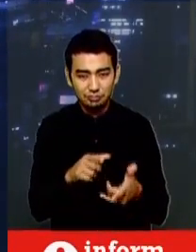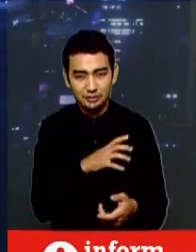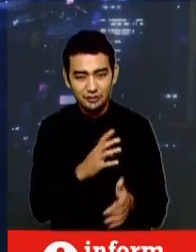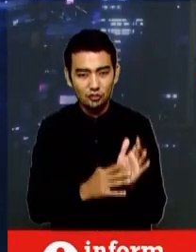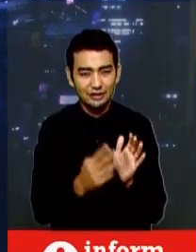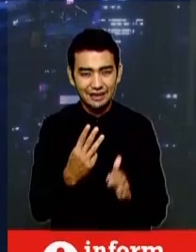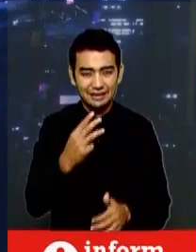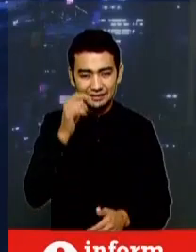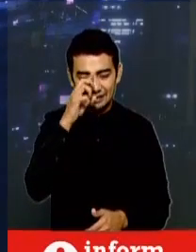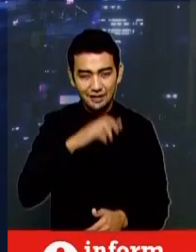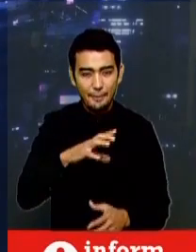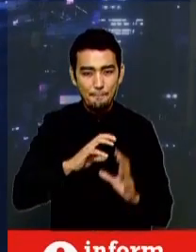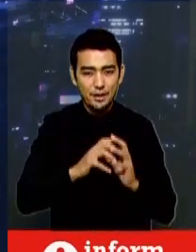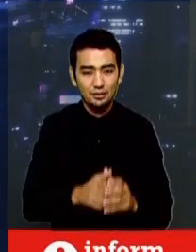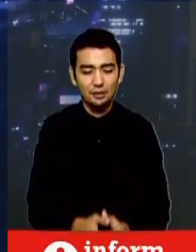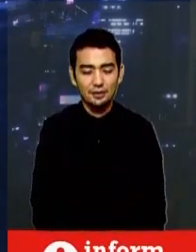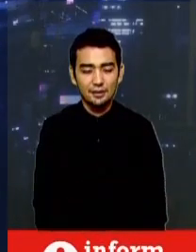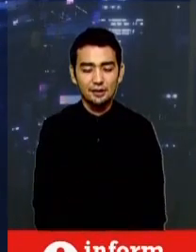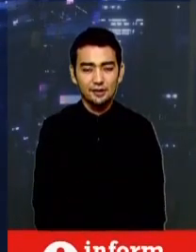ильман райымбеков Сергей Шуйский информбюро